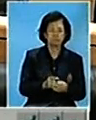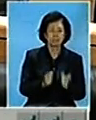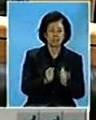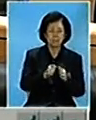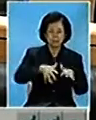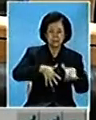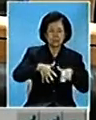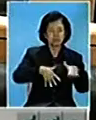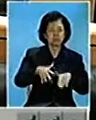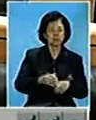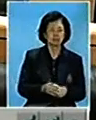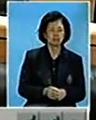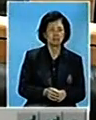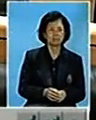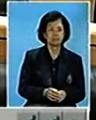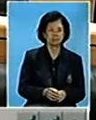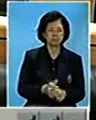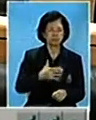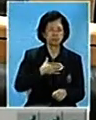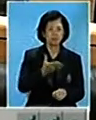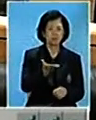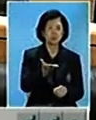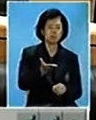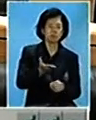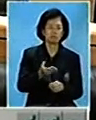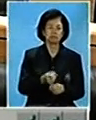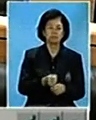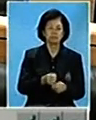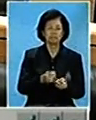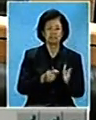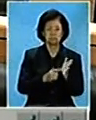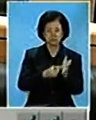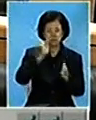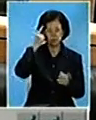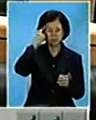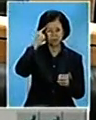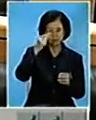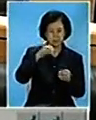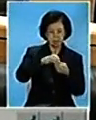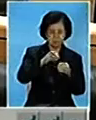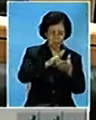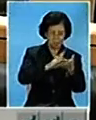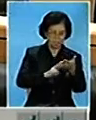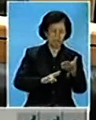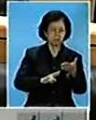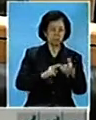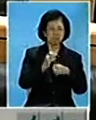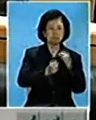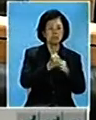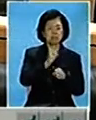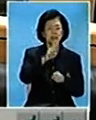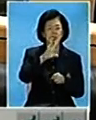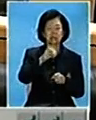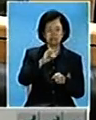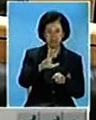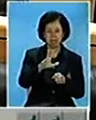ประชาชนด้วยนะครับผมก็ขออนุญาตที่จะแสดงความคิดเห็นนะครับในรายงานประจำปี2553ของศาลรัฐธร